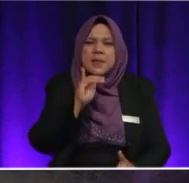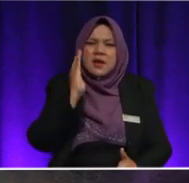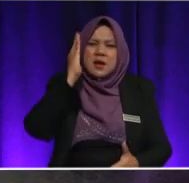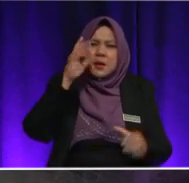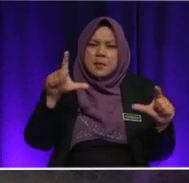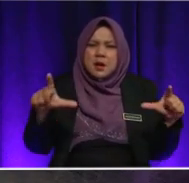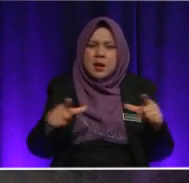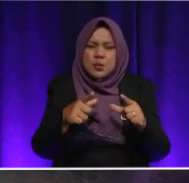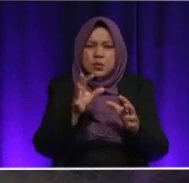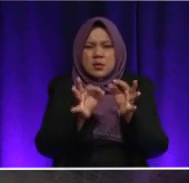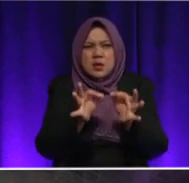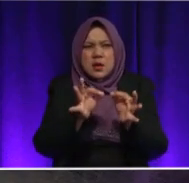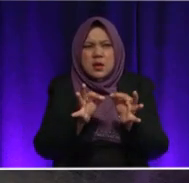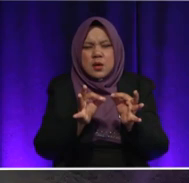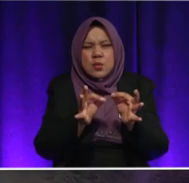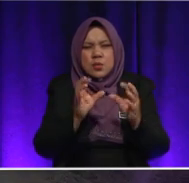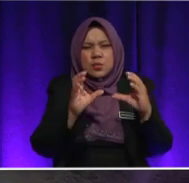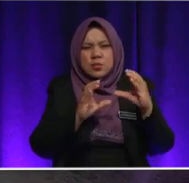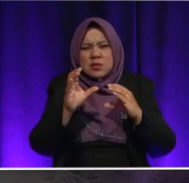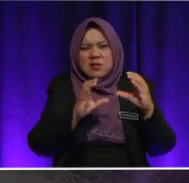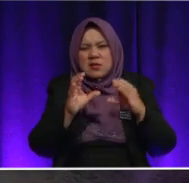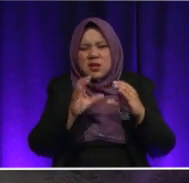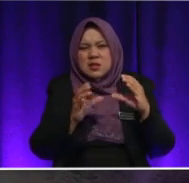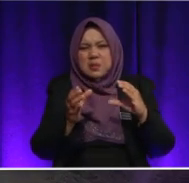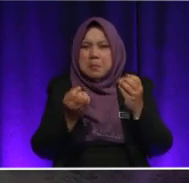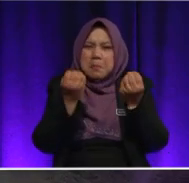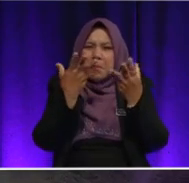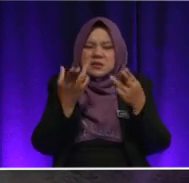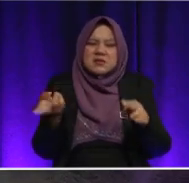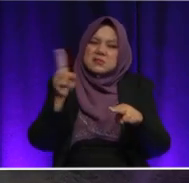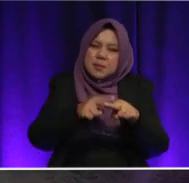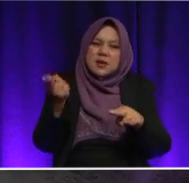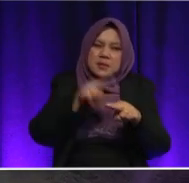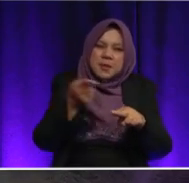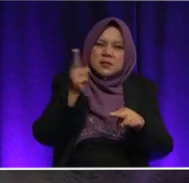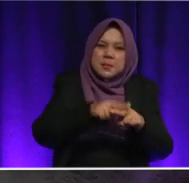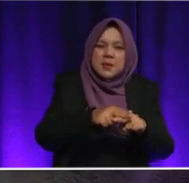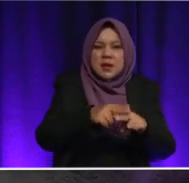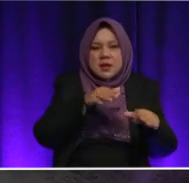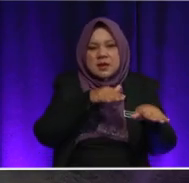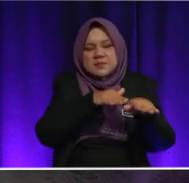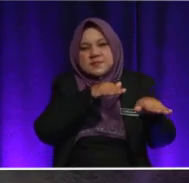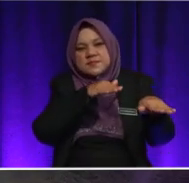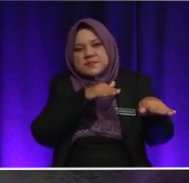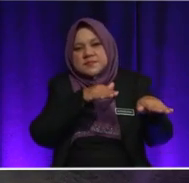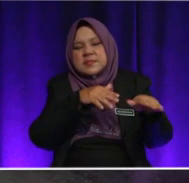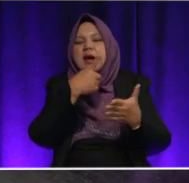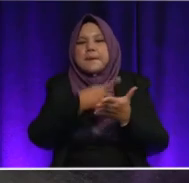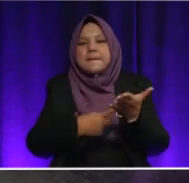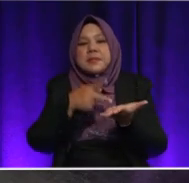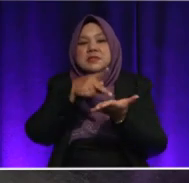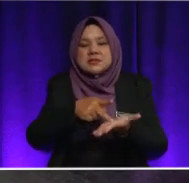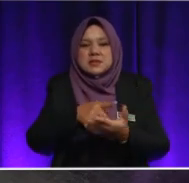sekiranya tidak dapat Eh ini kritik semakin bertambah di jalan raya